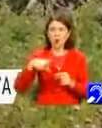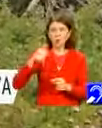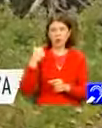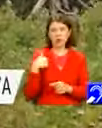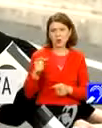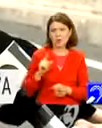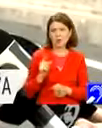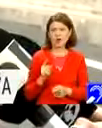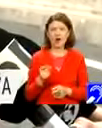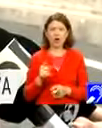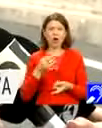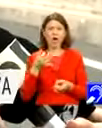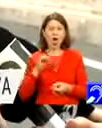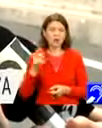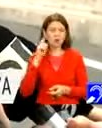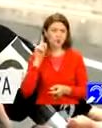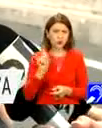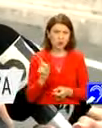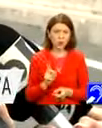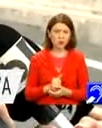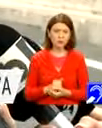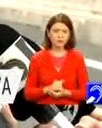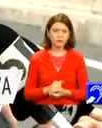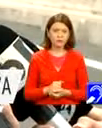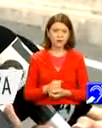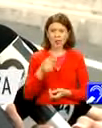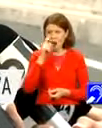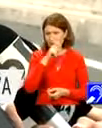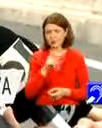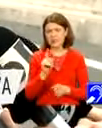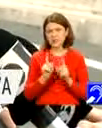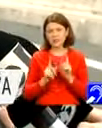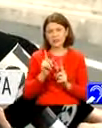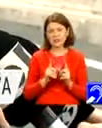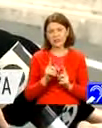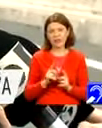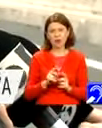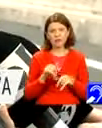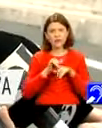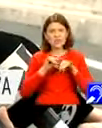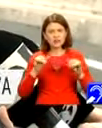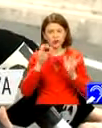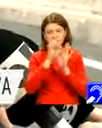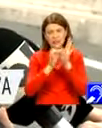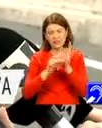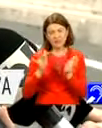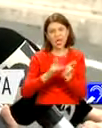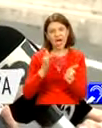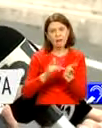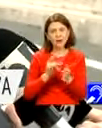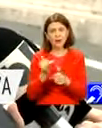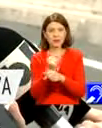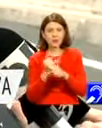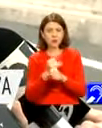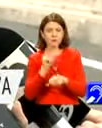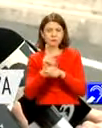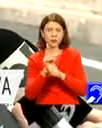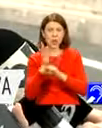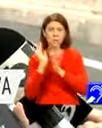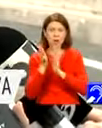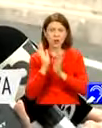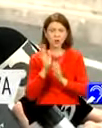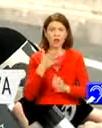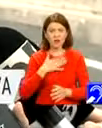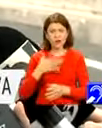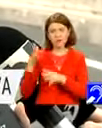le folosească, alții nu se pricep, mai lipsesc câteva dezvoltări și vrem